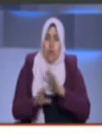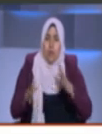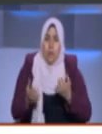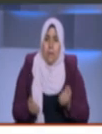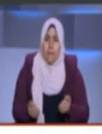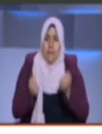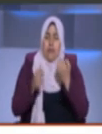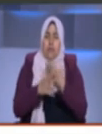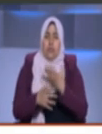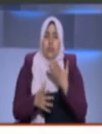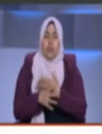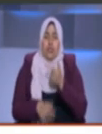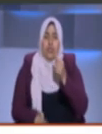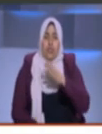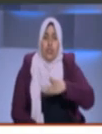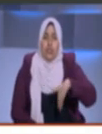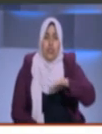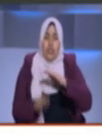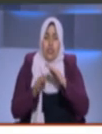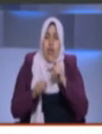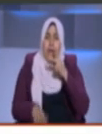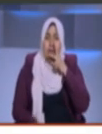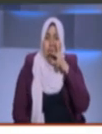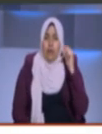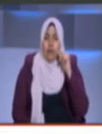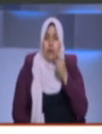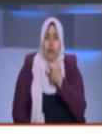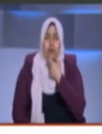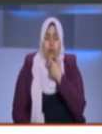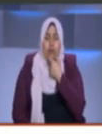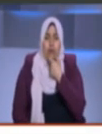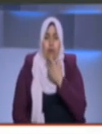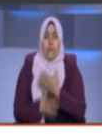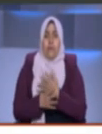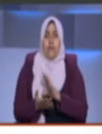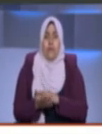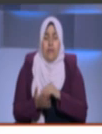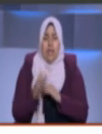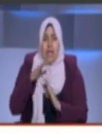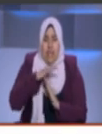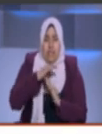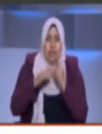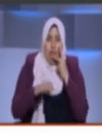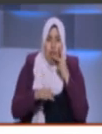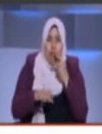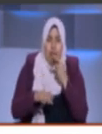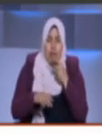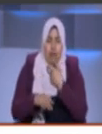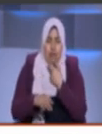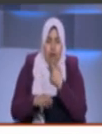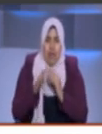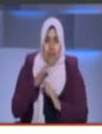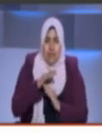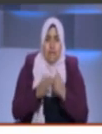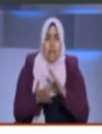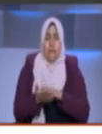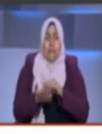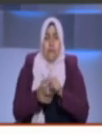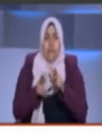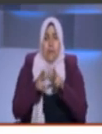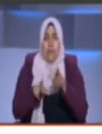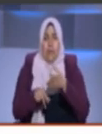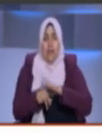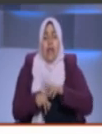هذا الشعب البريطاني. هذا ما تم في من قلعة وينسور التي يقيم فيها الأمير فيليب